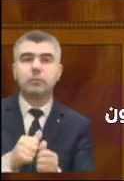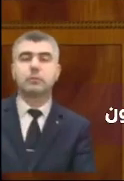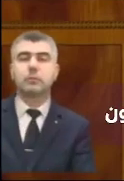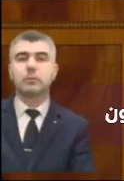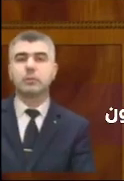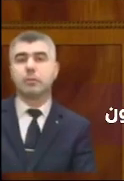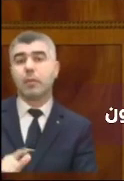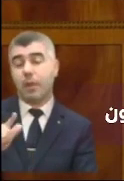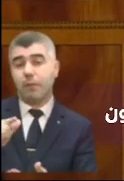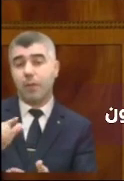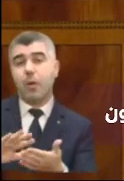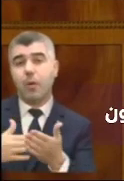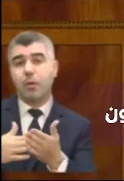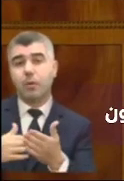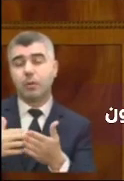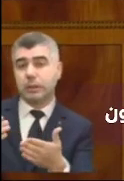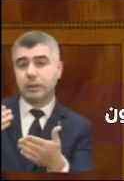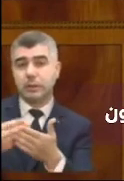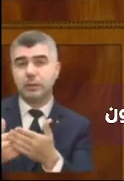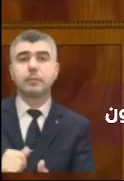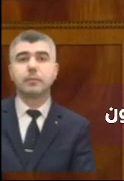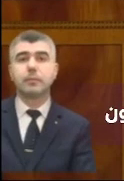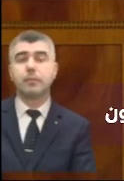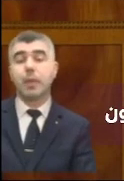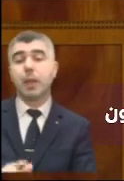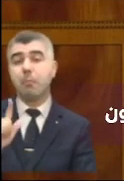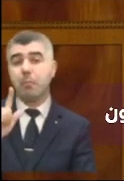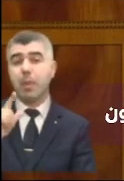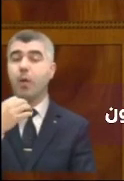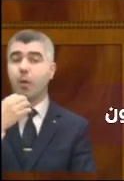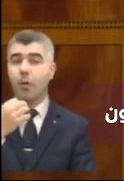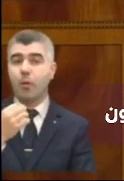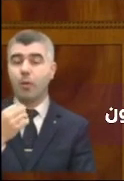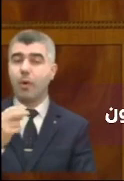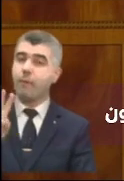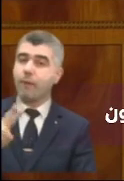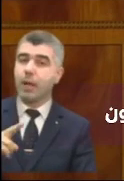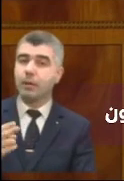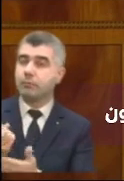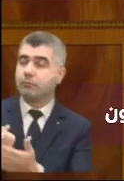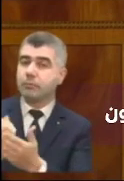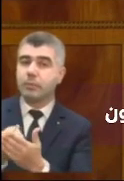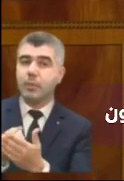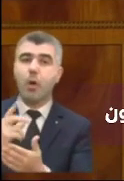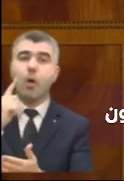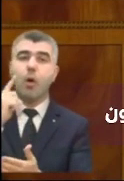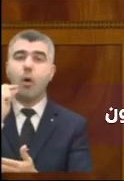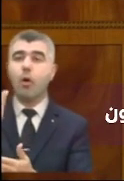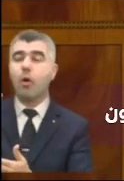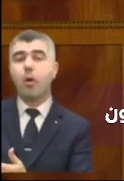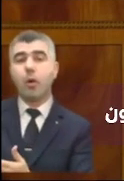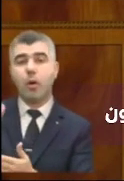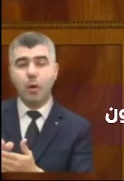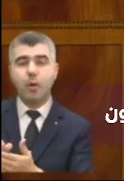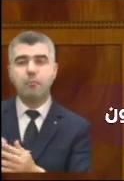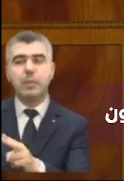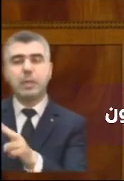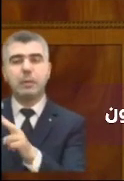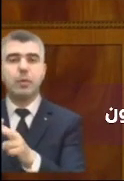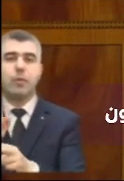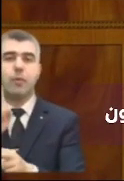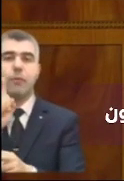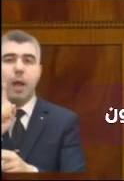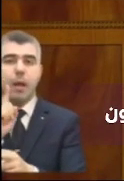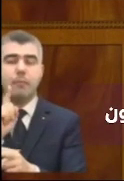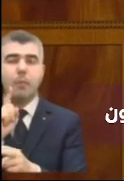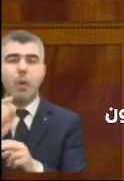أصول مغربية وفرنسية بعضهم حاضر أستطيع أن أستذكر عبد الطيف العابي ليلى سليماني طاهر